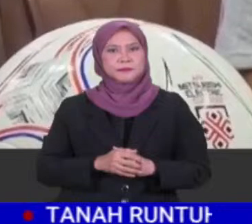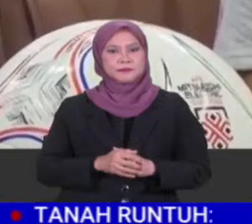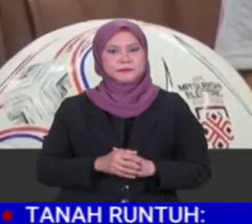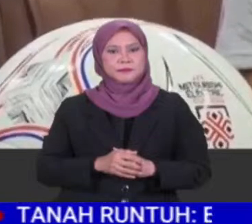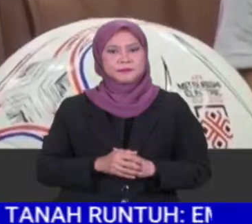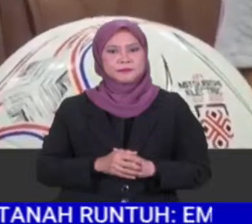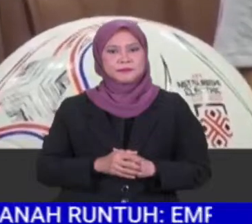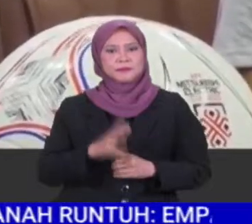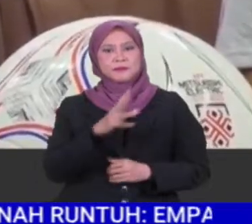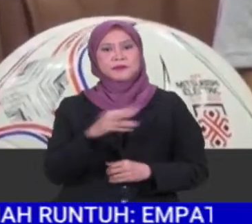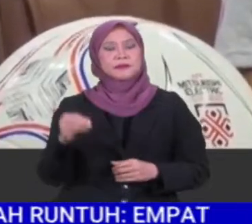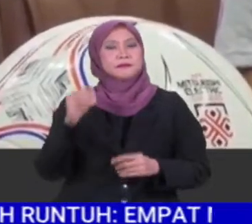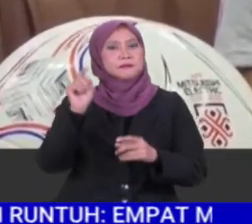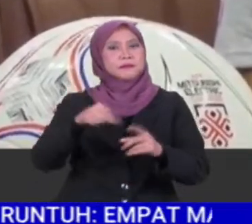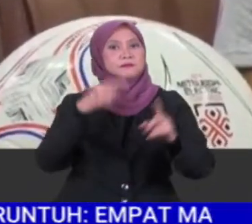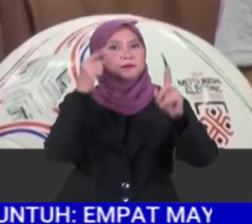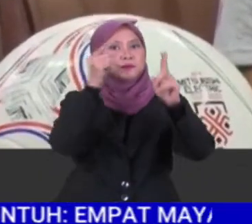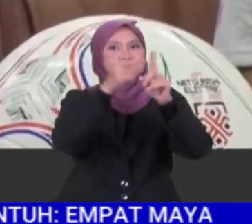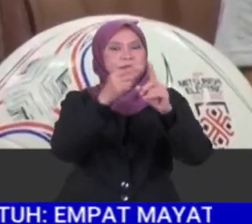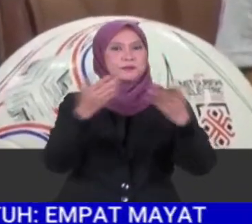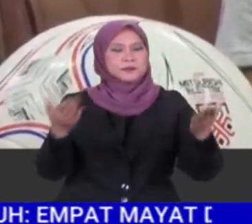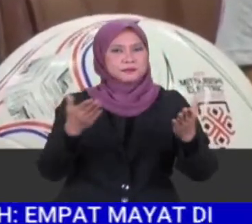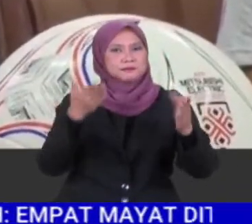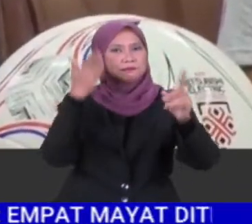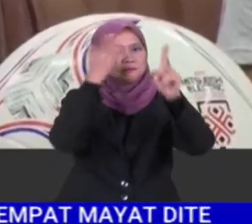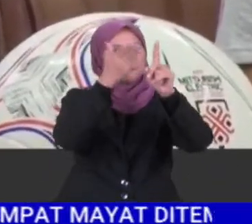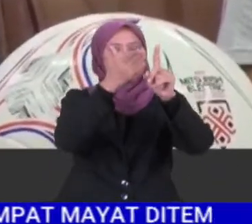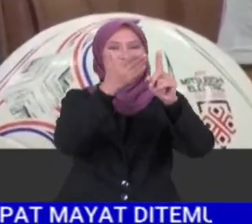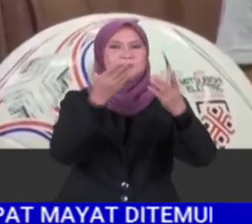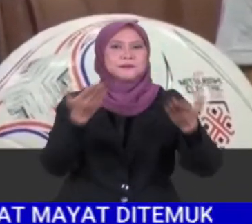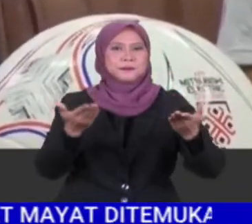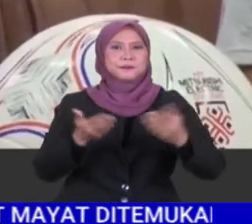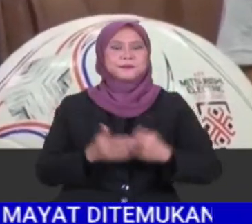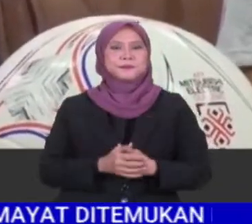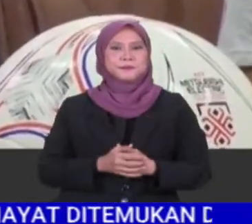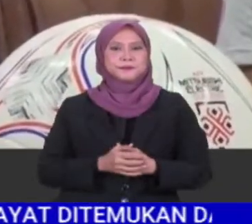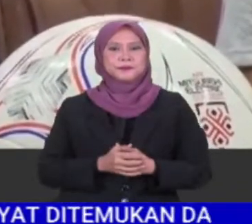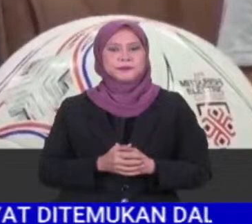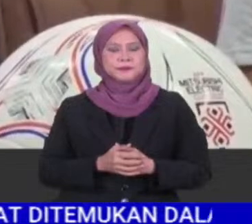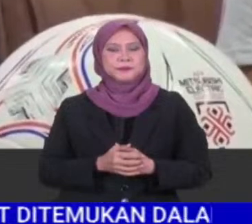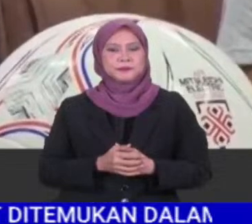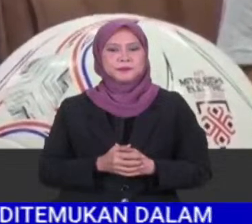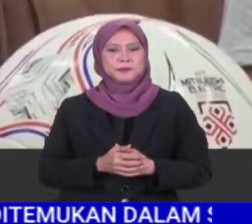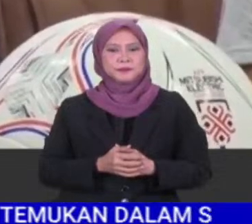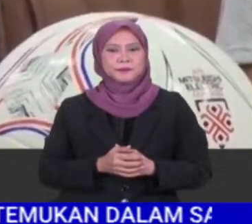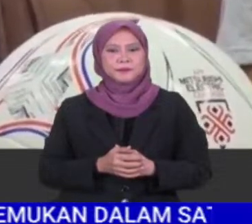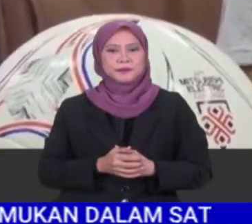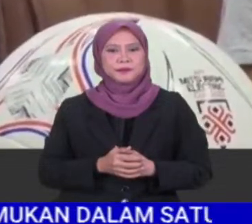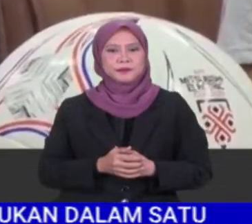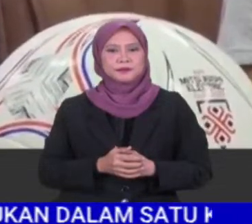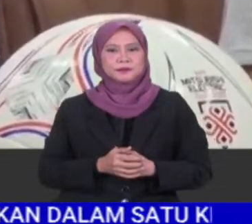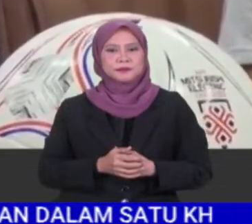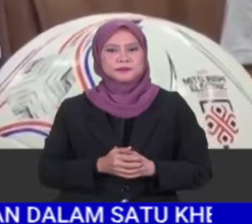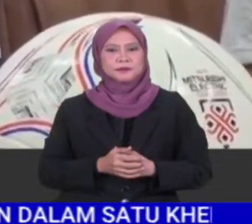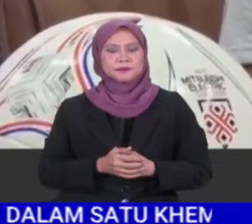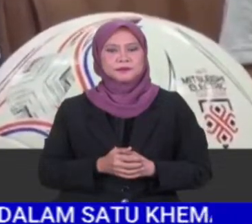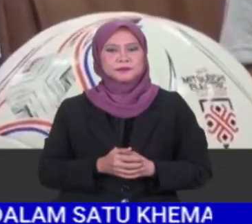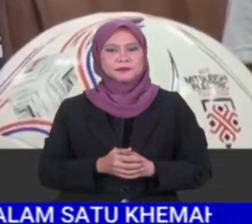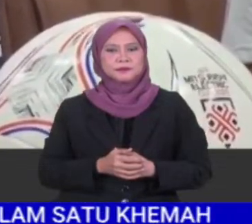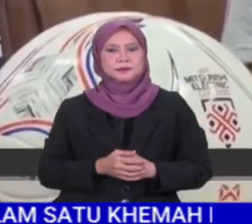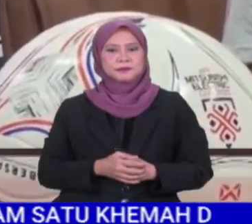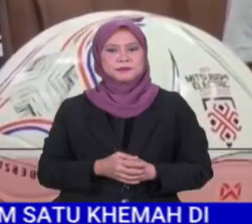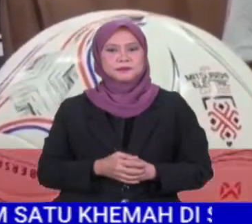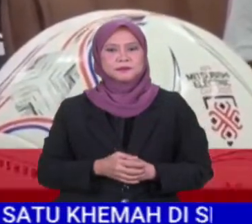So anyhow, we achieved our target. So we come back to home. So prepare